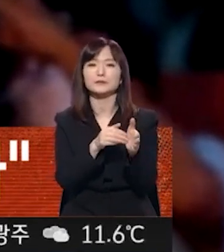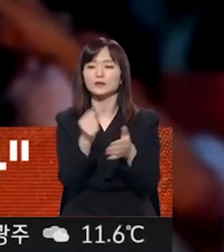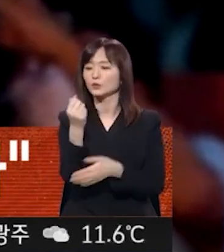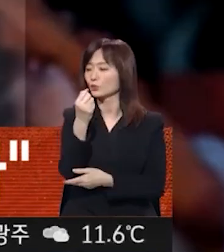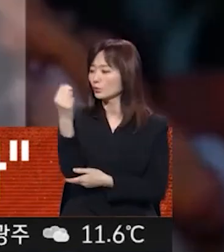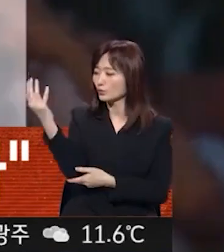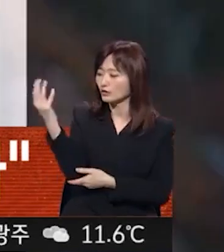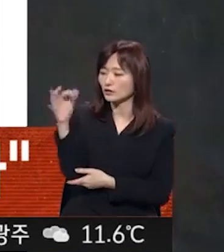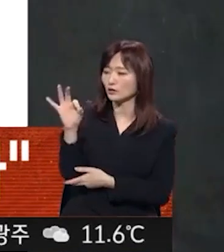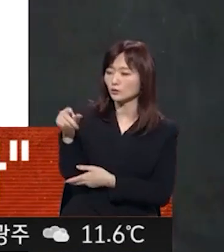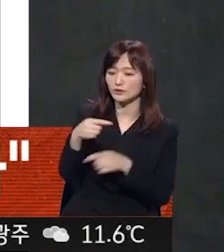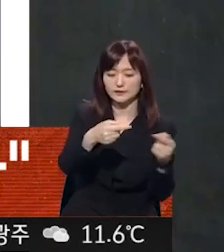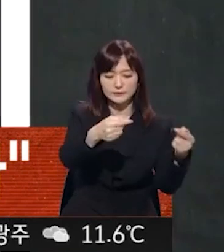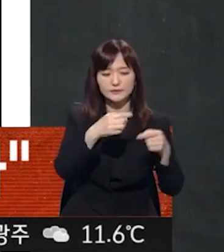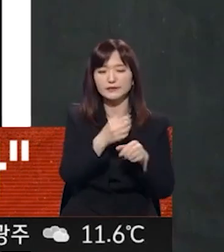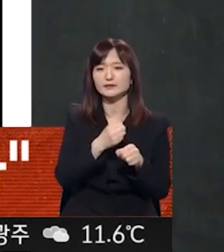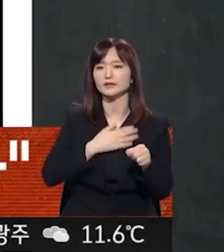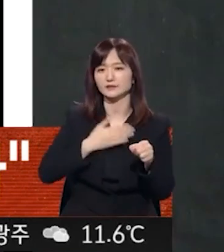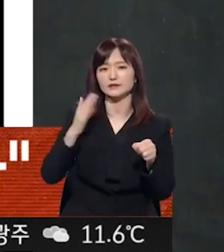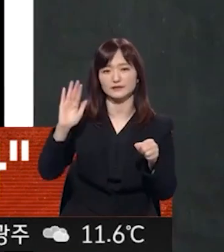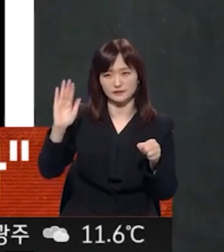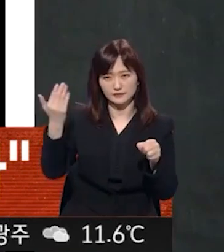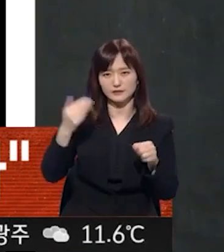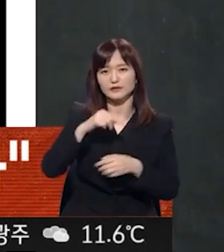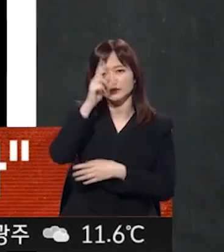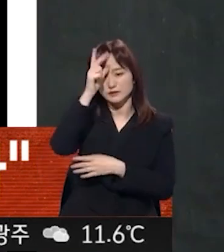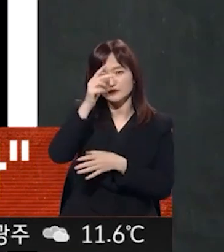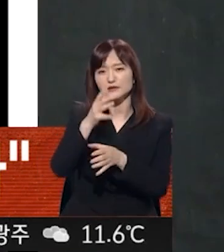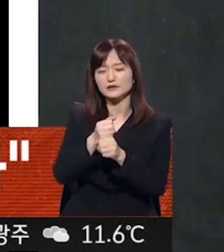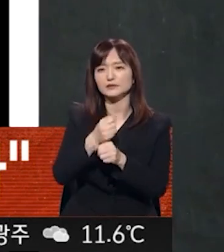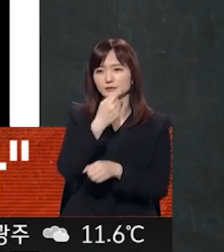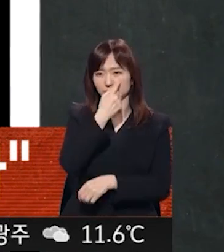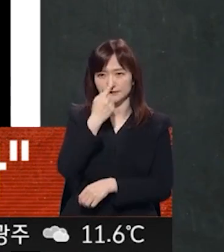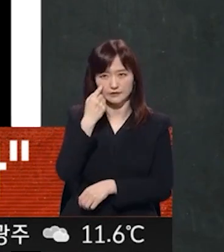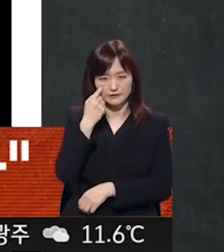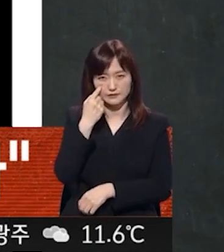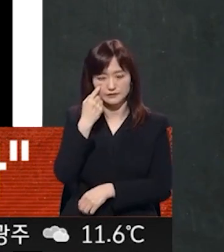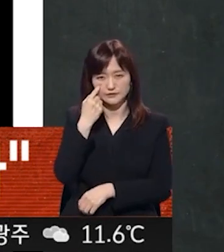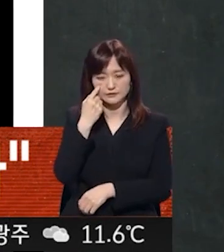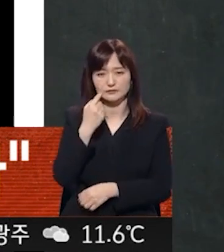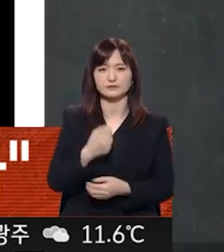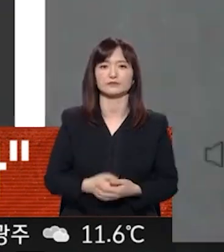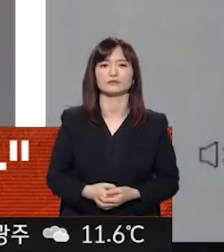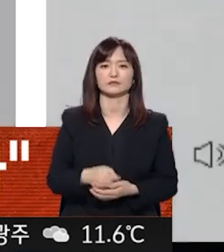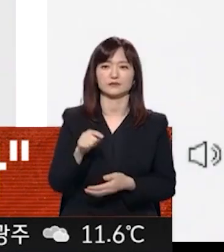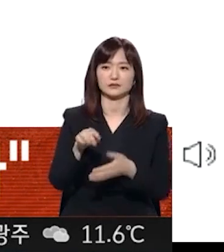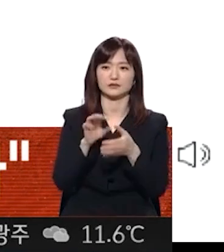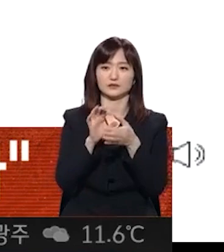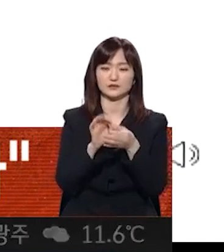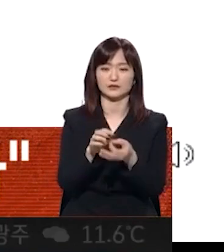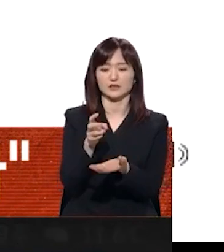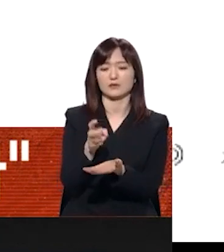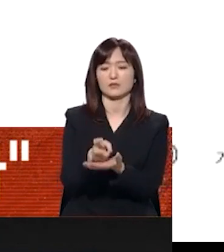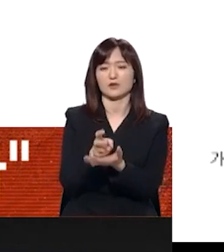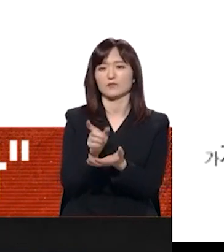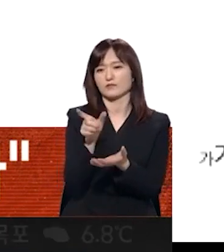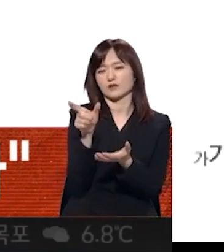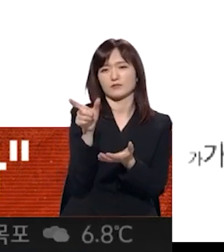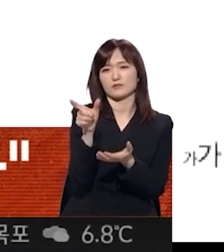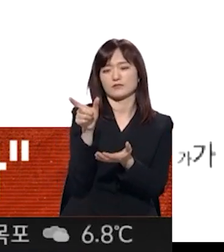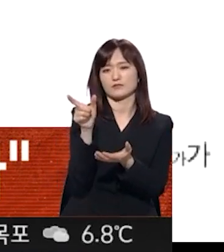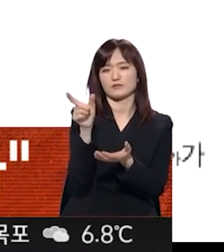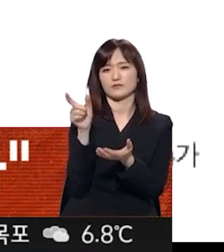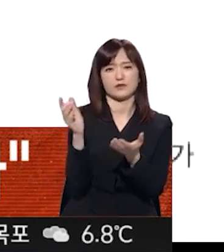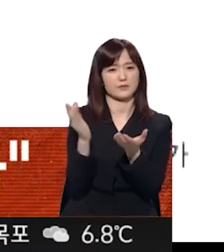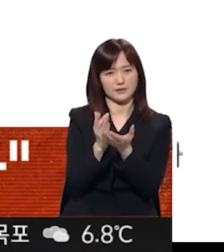언론의 유아인씨의 출석일이 공개가 됐고 그 중에는 경찰이 그 날짜를 확인해 줬다 이런 얘기도 있어서이는 관련 법규정 위배라고 지적을